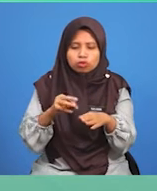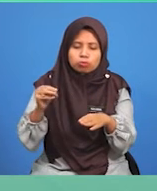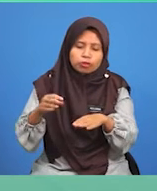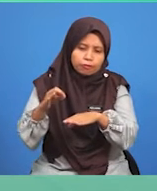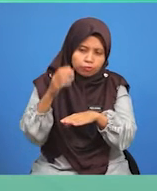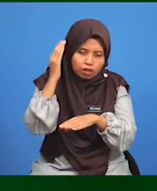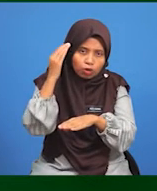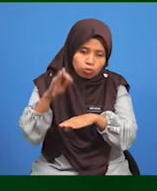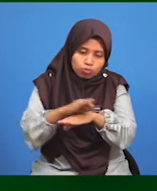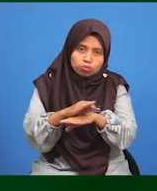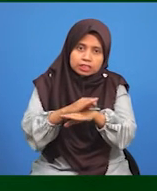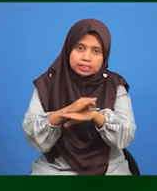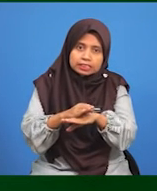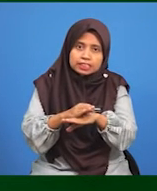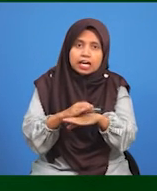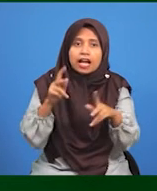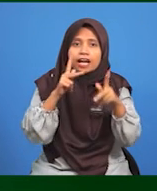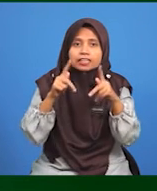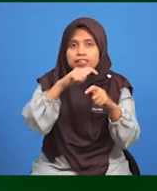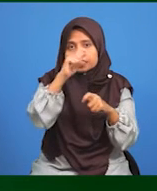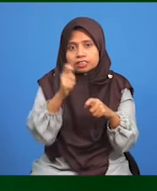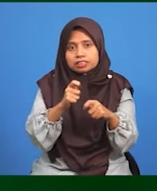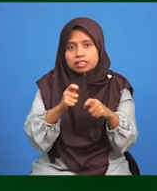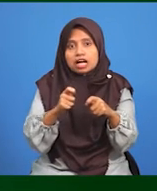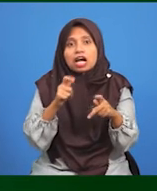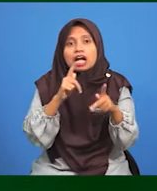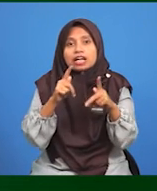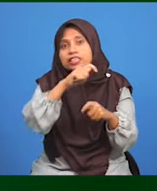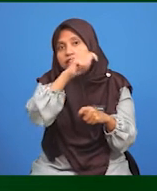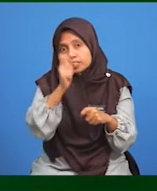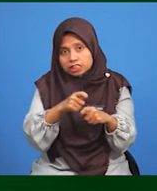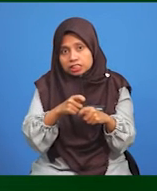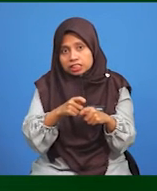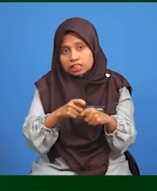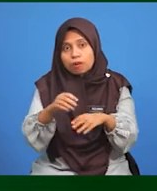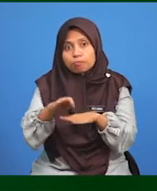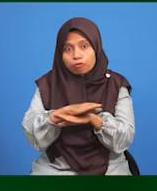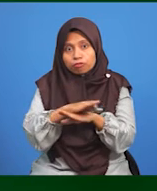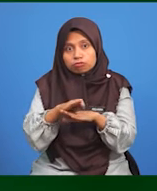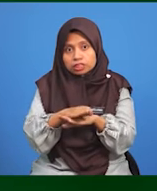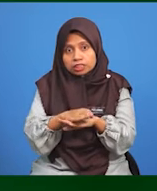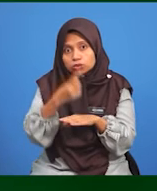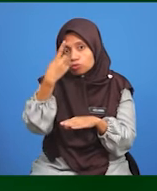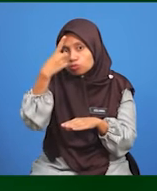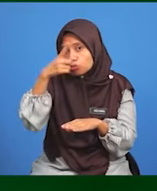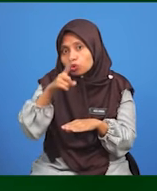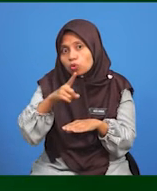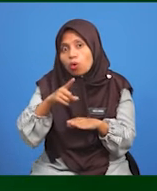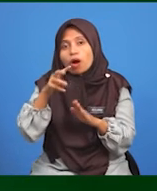tanya ingat ya murid-murid kaset tanya berfungsi untuk